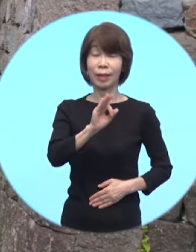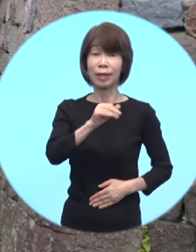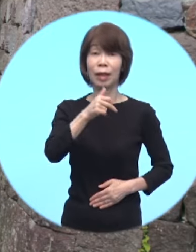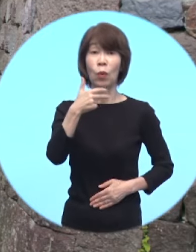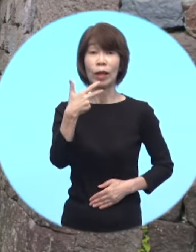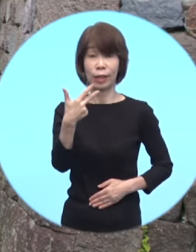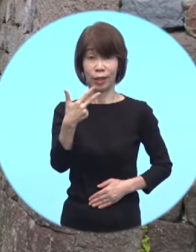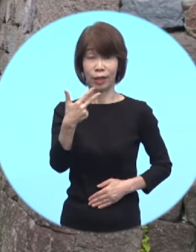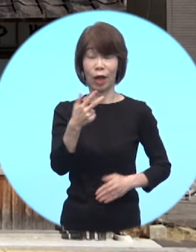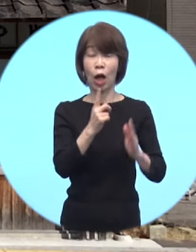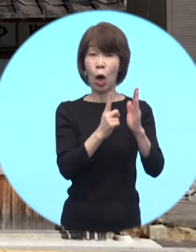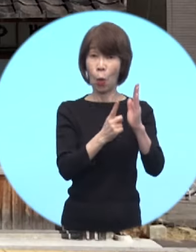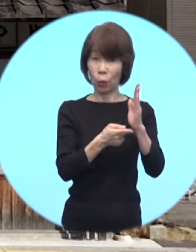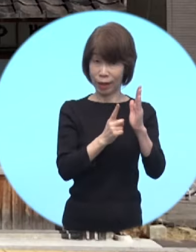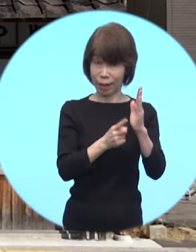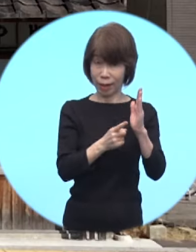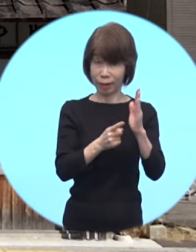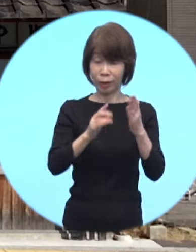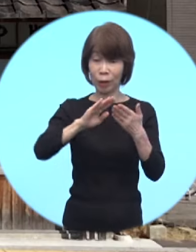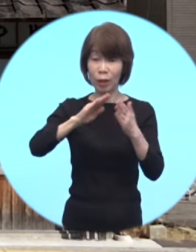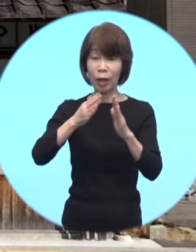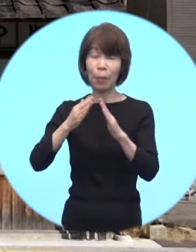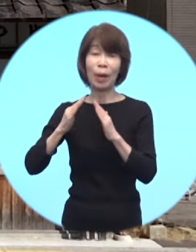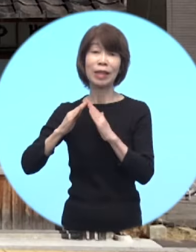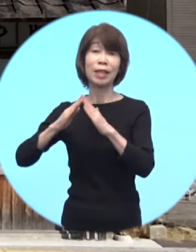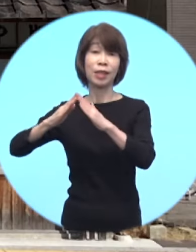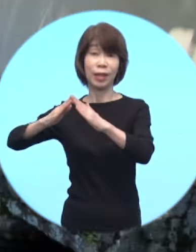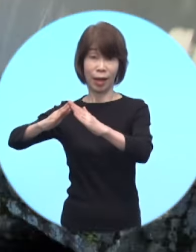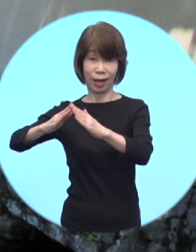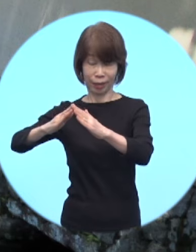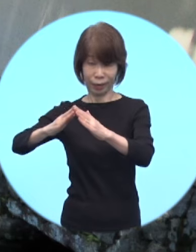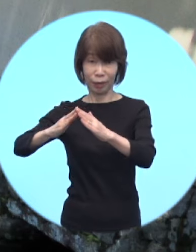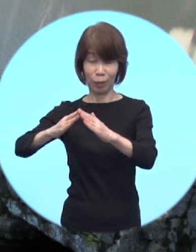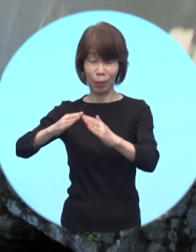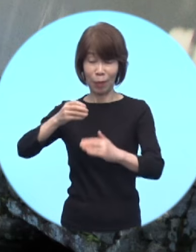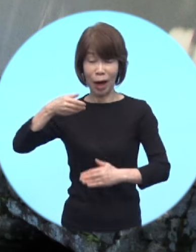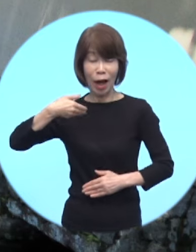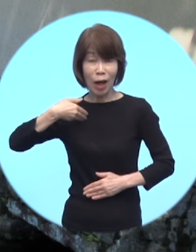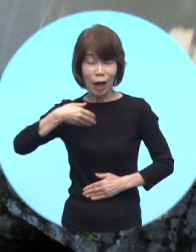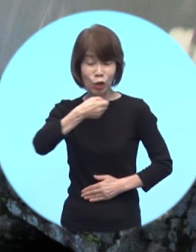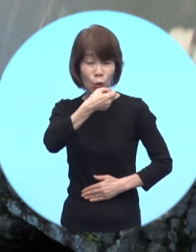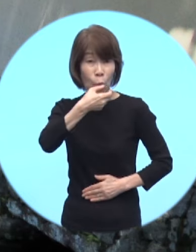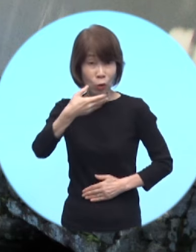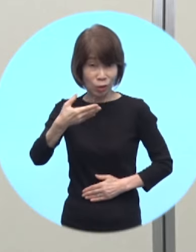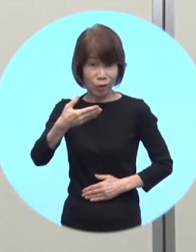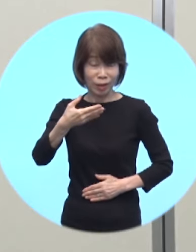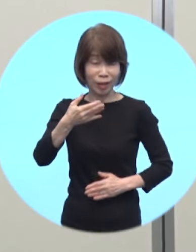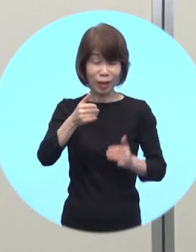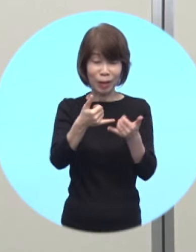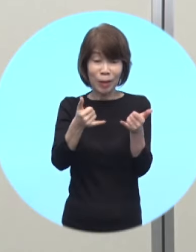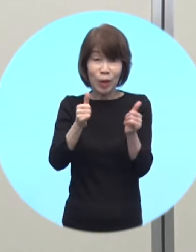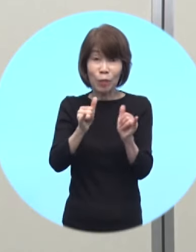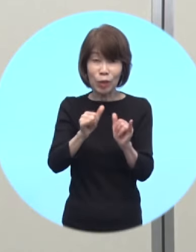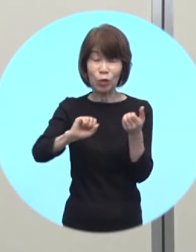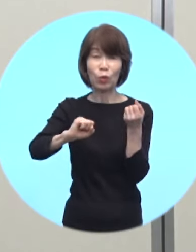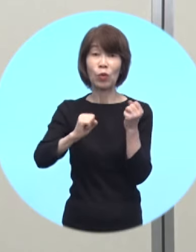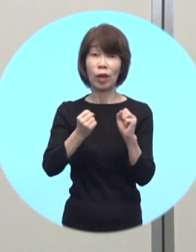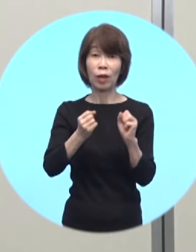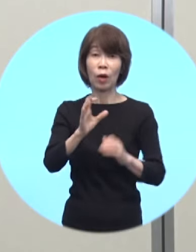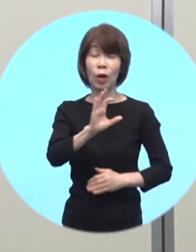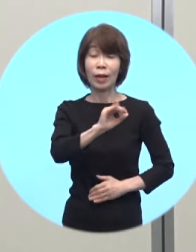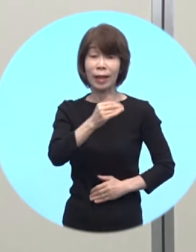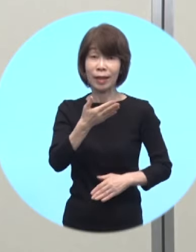には、お寺ですとか町屋などの建物、あるいは用水、民俗芸能といった、金沢の歴史を今に伝え